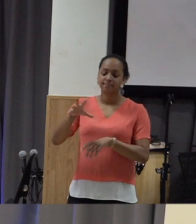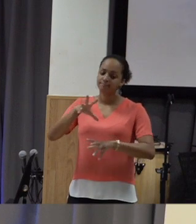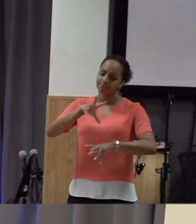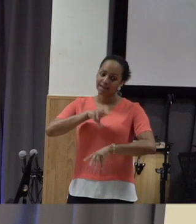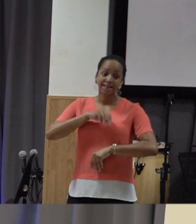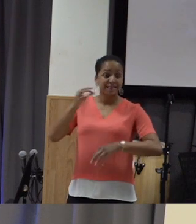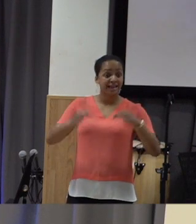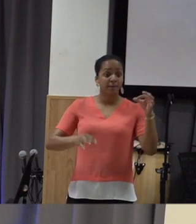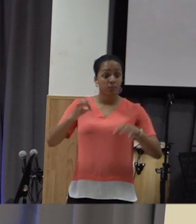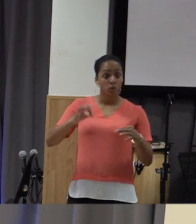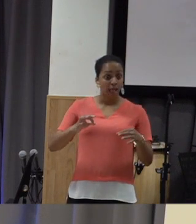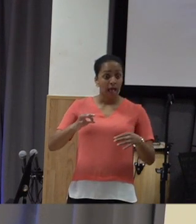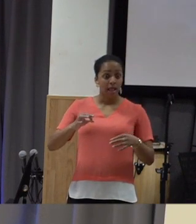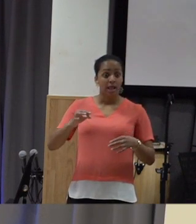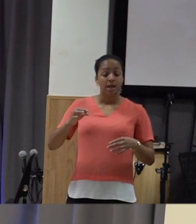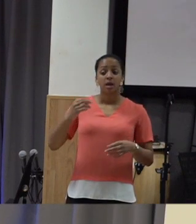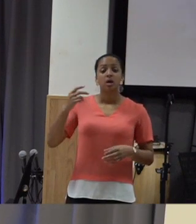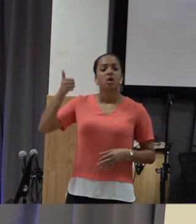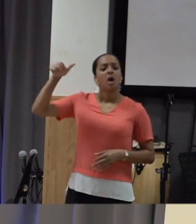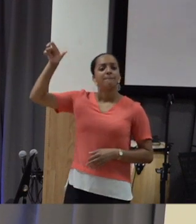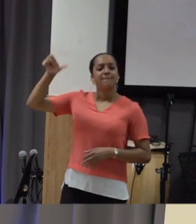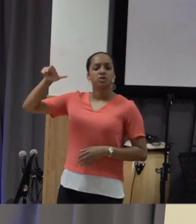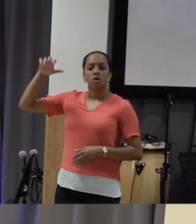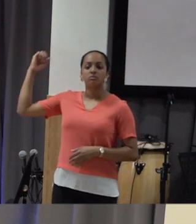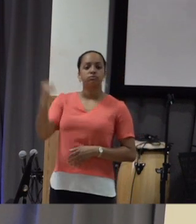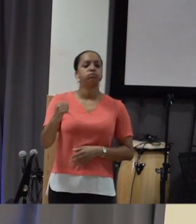devant le tribunal, à voix haute, parce que Christ lui avait donné